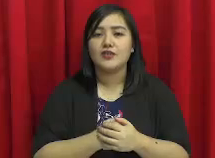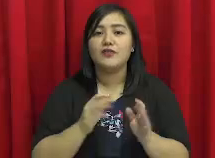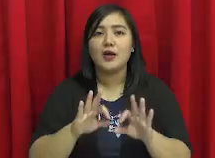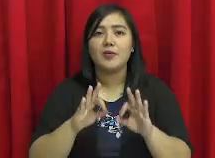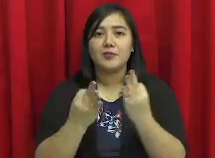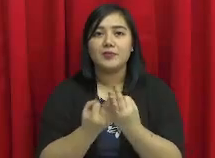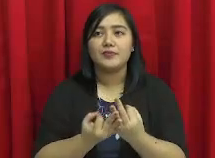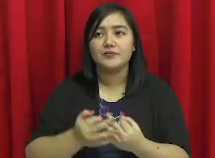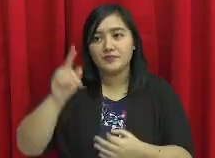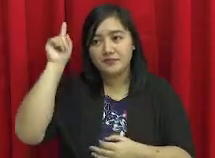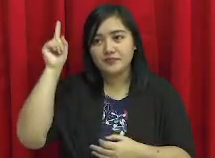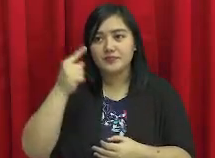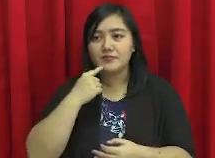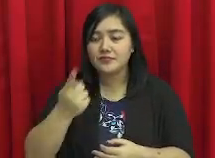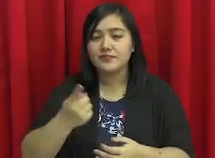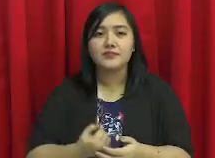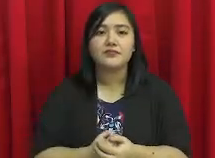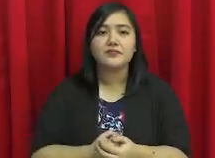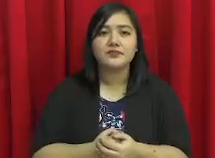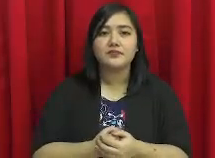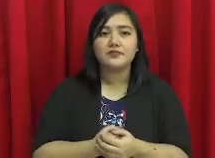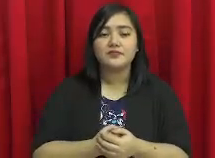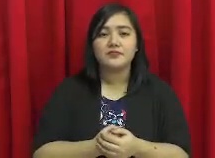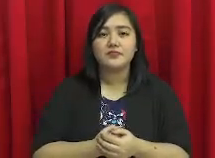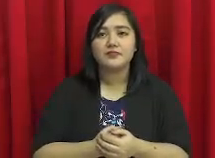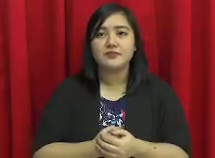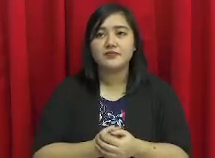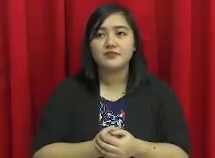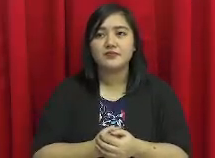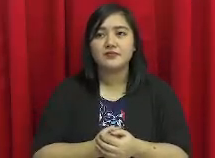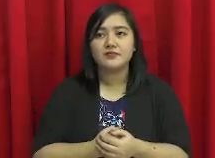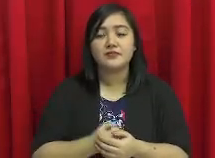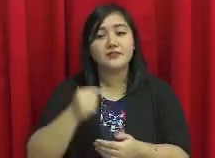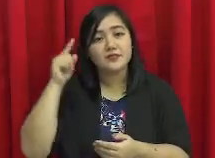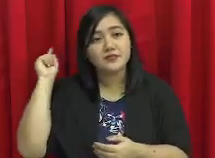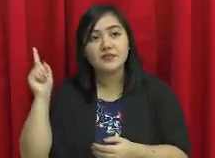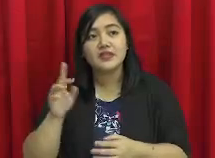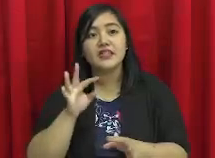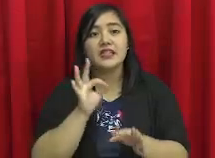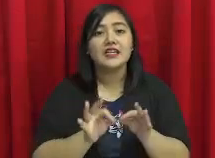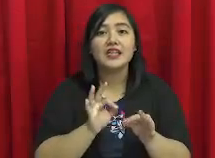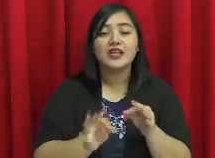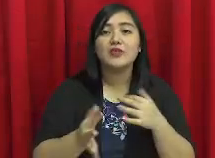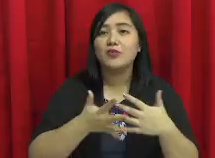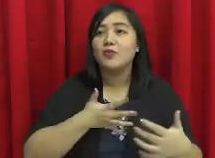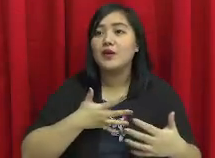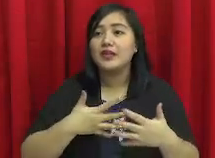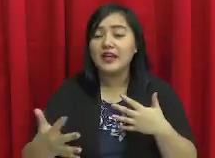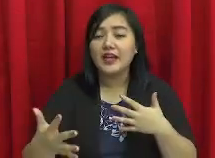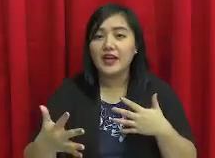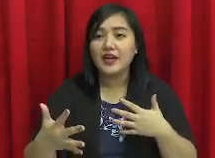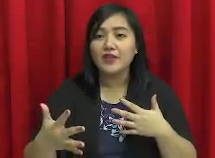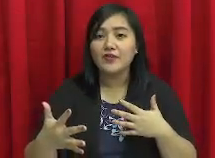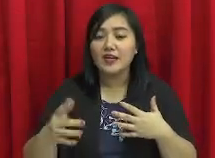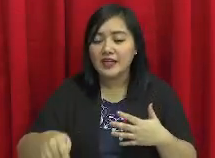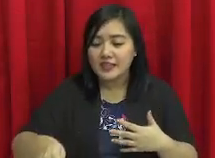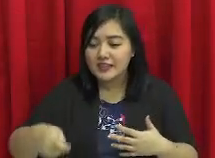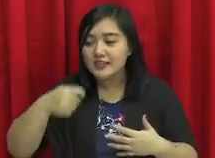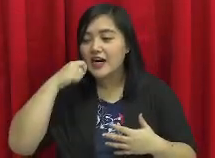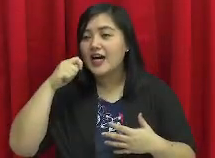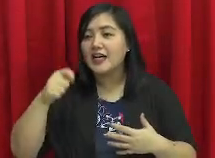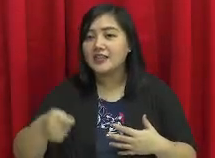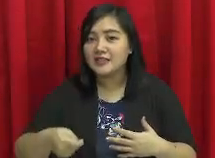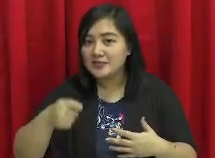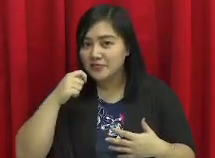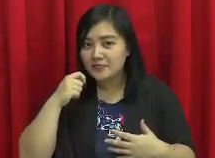anong kayo na gagawin niya. Pero pagka sumamana ang kanyang pakiramdam, buong maghapon tulog yan. Yun lang. You